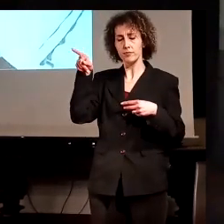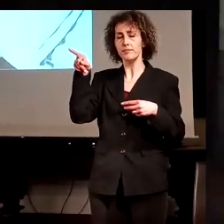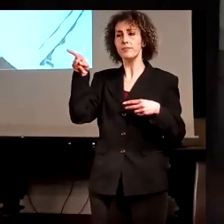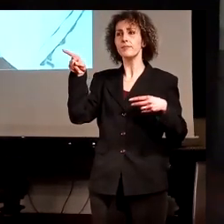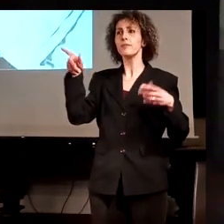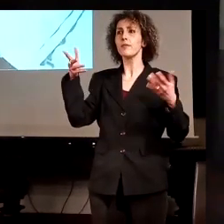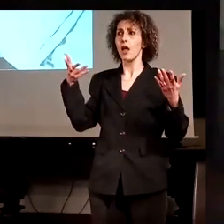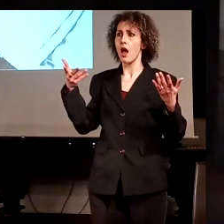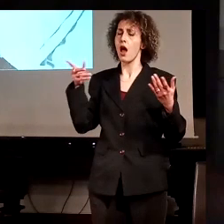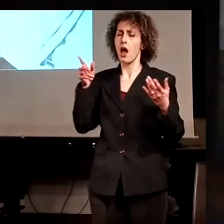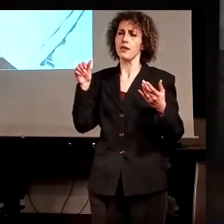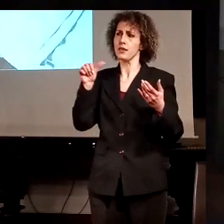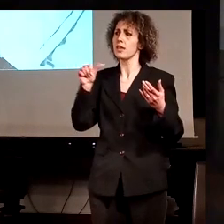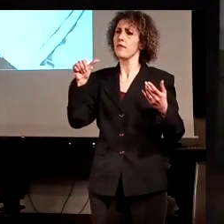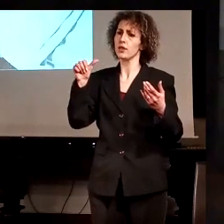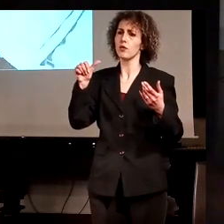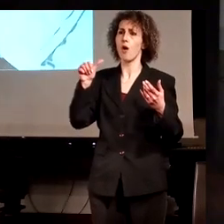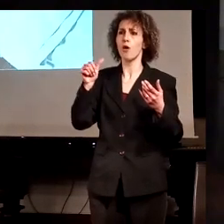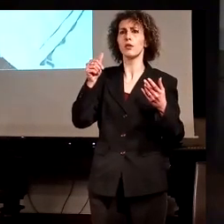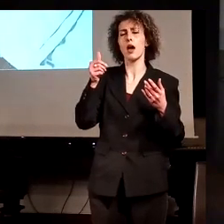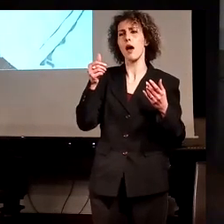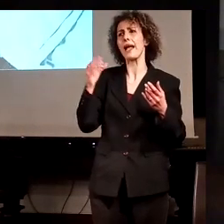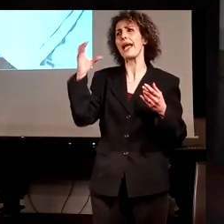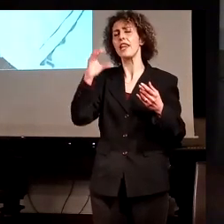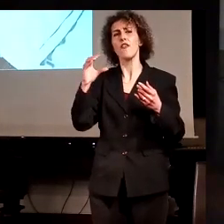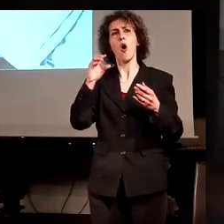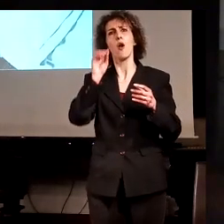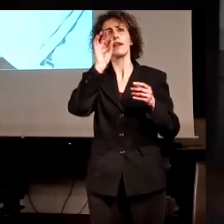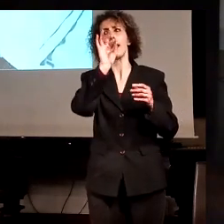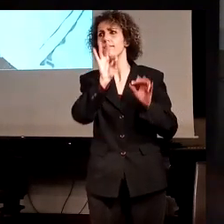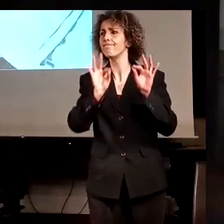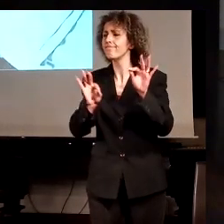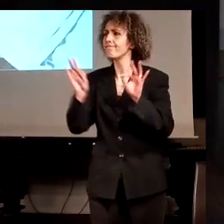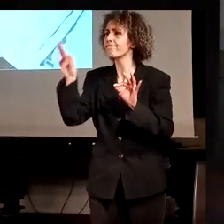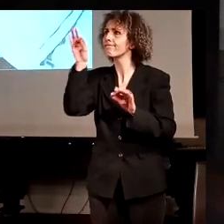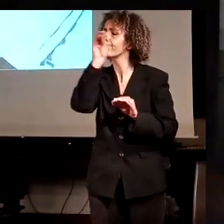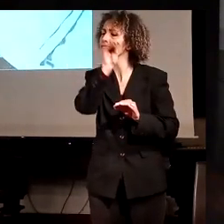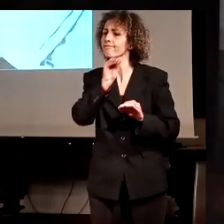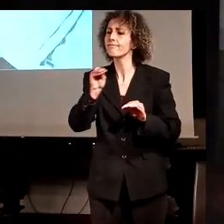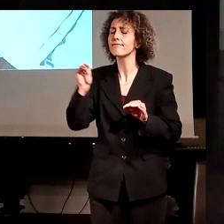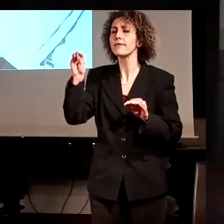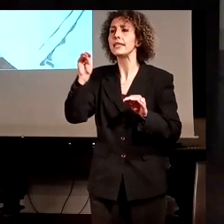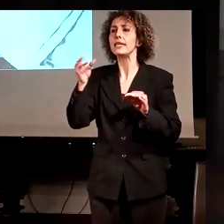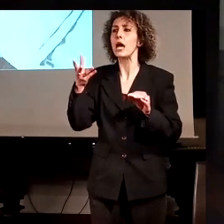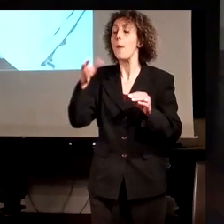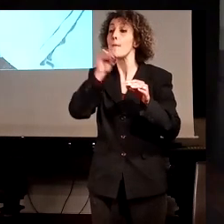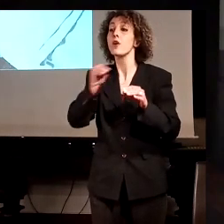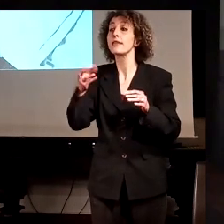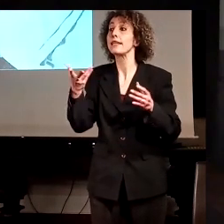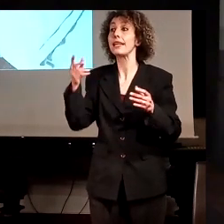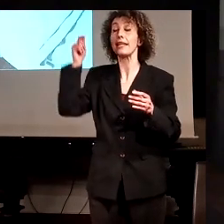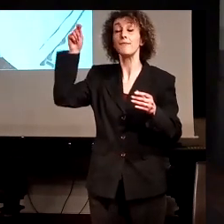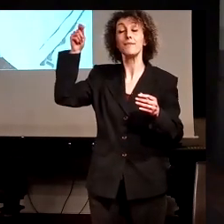girò un po cercava dei posti in california in particolare cerca dei posti dove la temperatura into me il